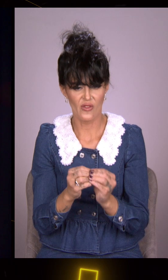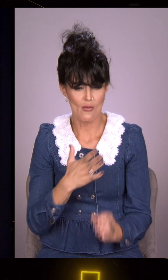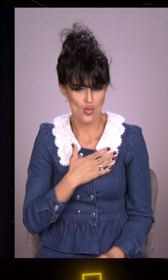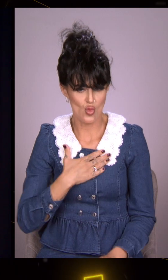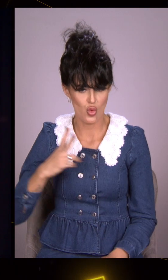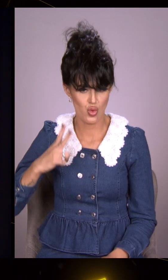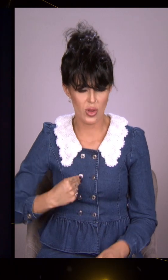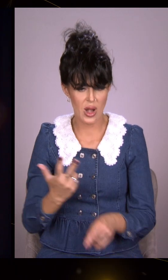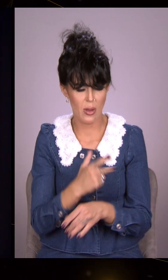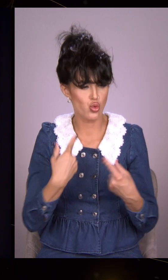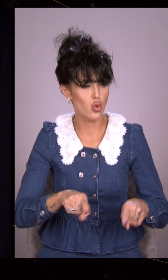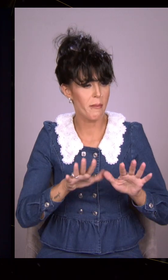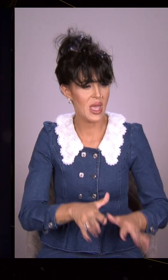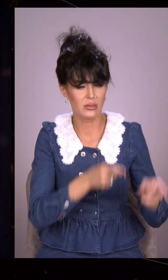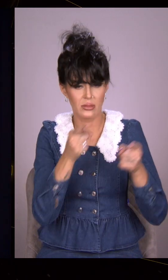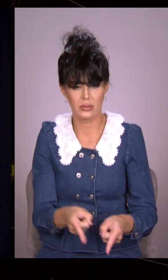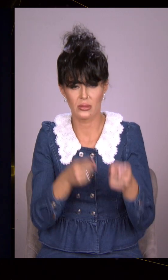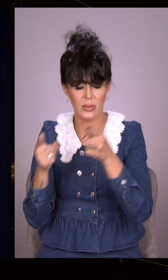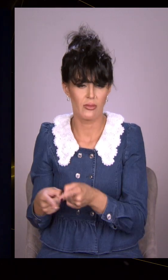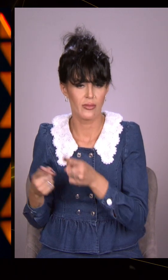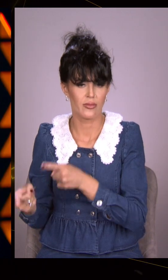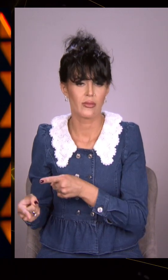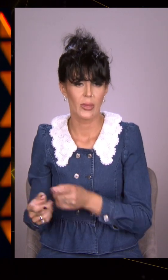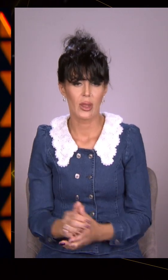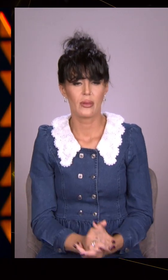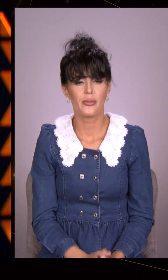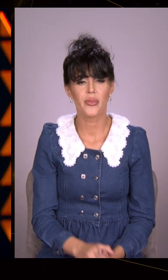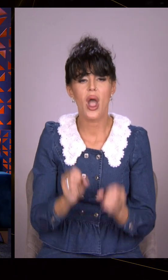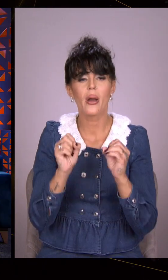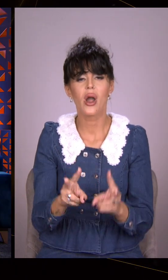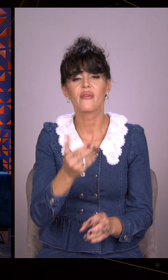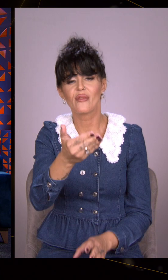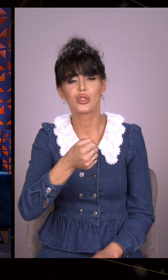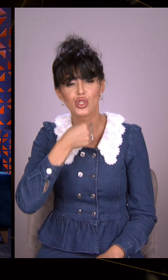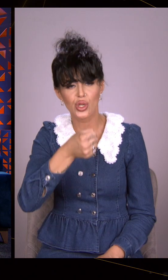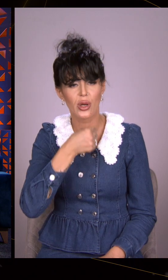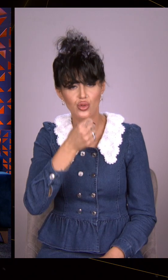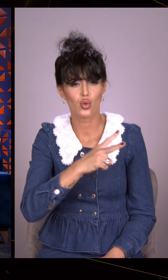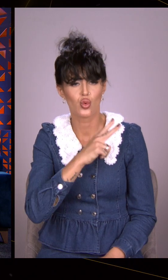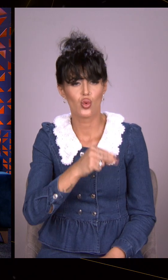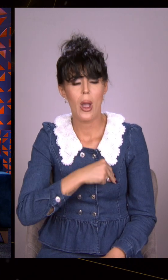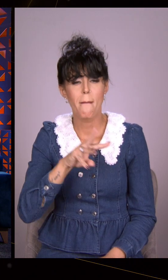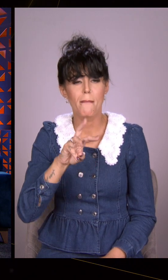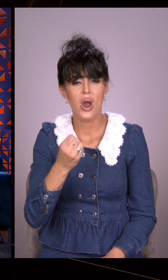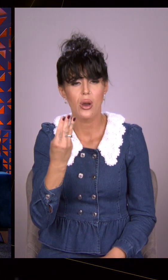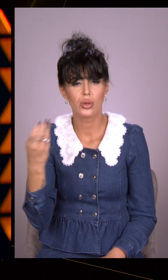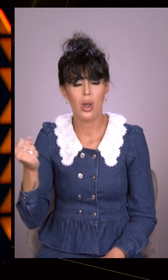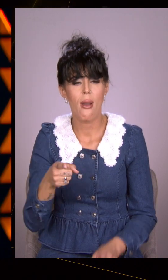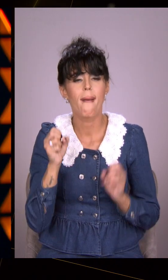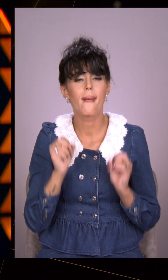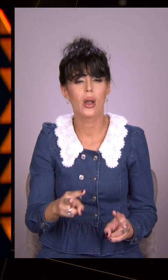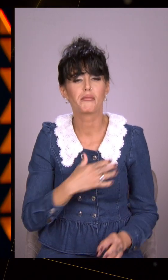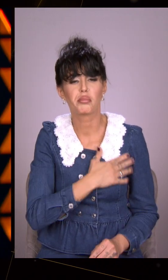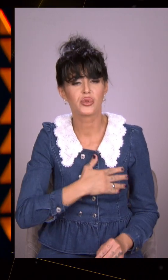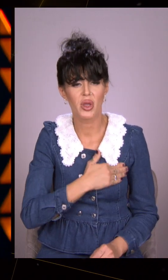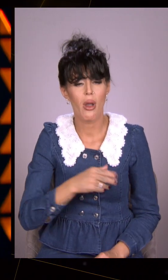Тричі. А як Маша це все пережила? Що Настя загинула? Як ви все це їй пояснили? Як вона